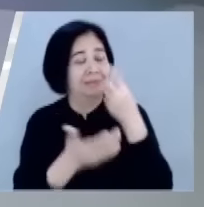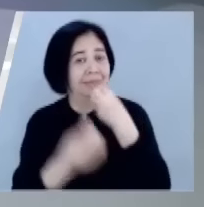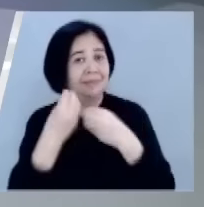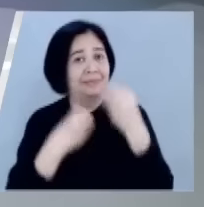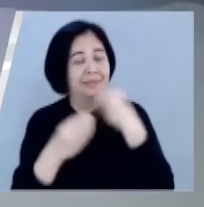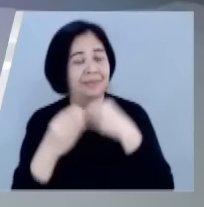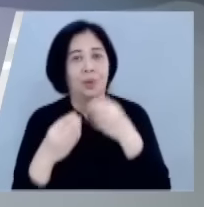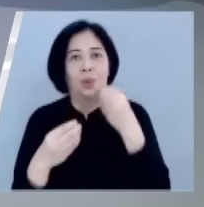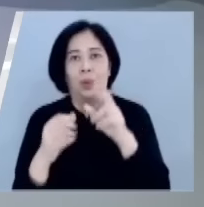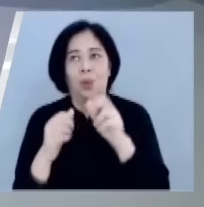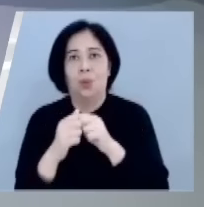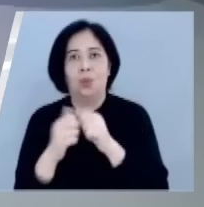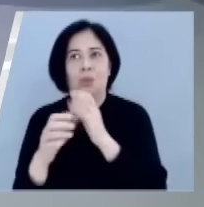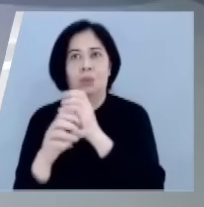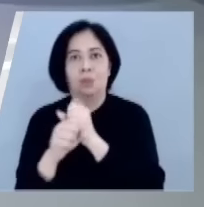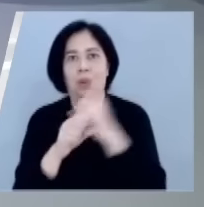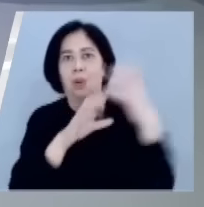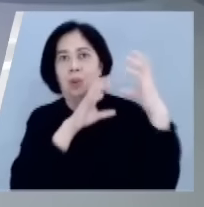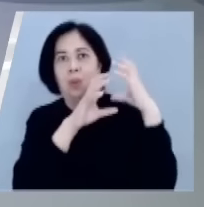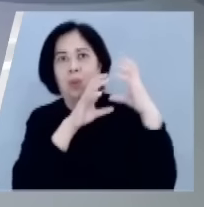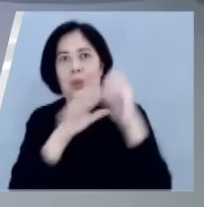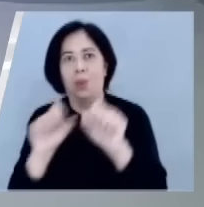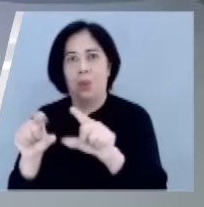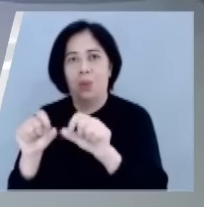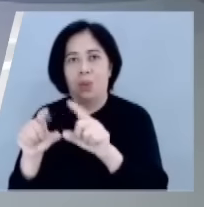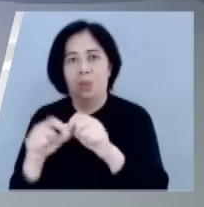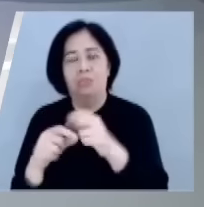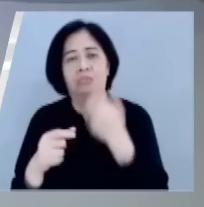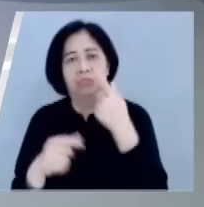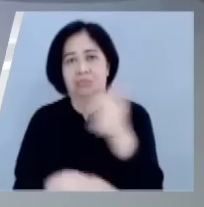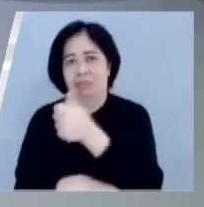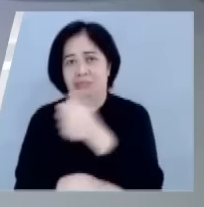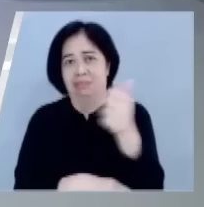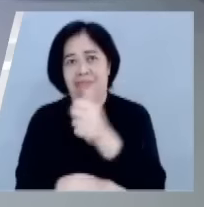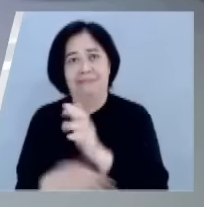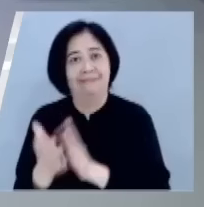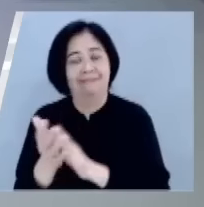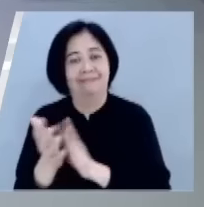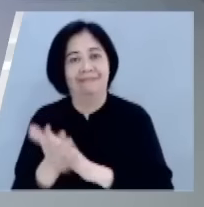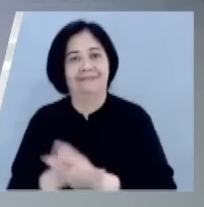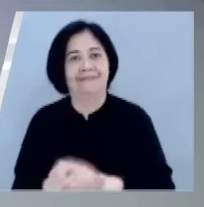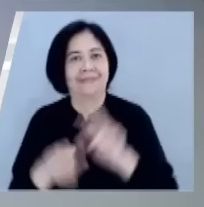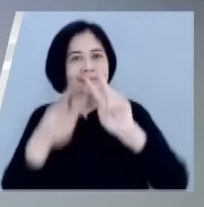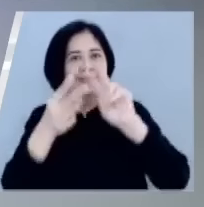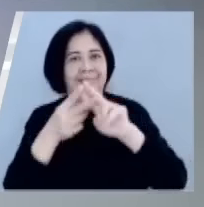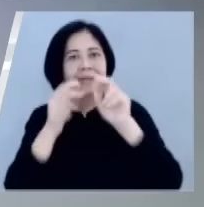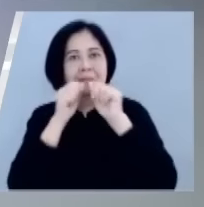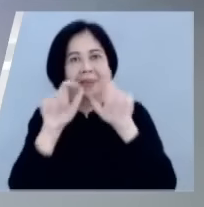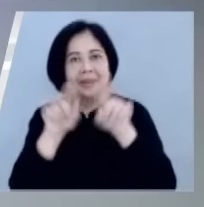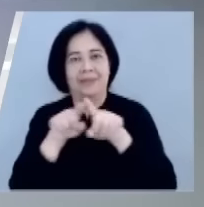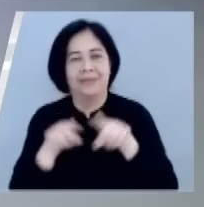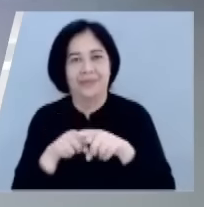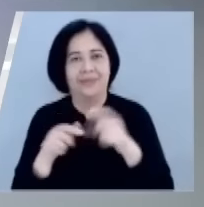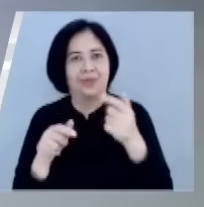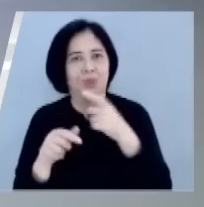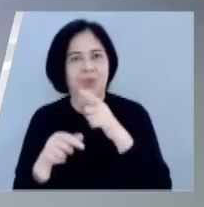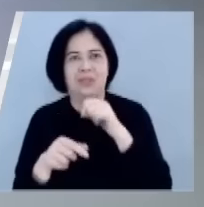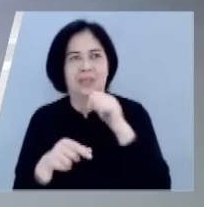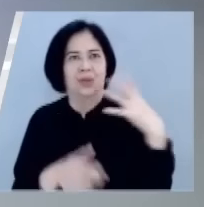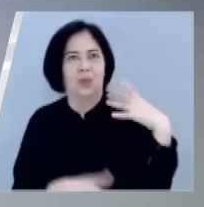kaya'y manguha ng bukong ibebenta para may pamasahe sa eskwela. Hashtag blessed din ang ilang di na naghihintay